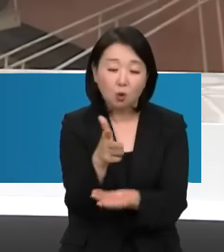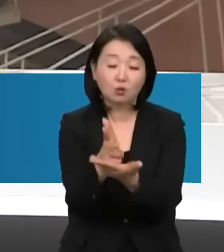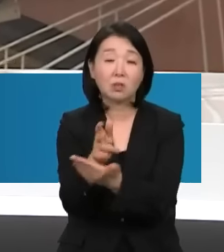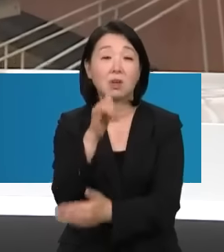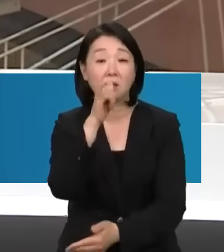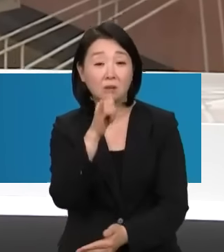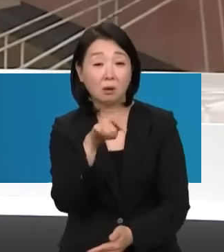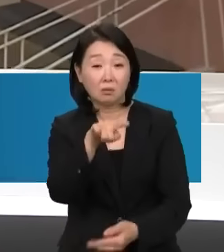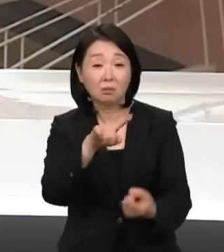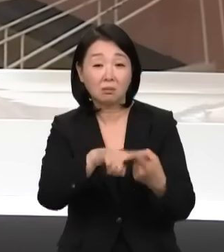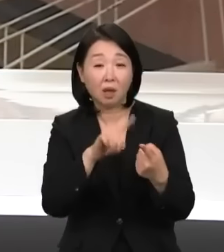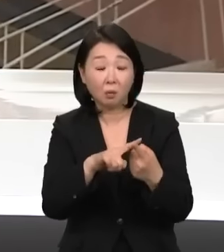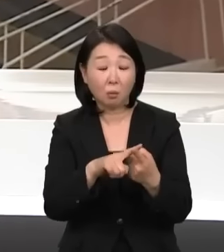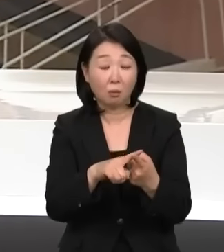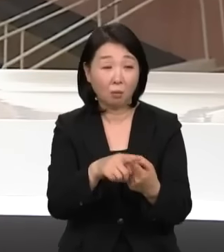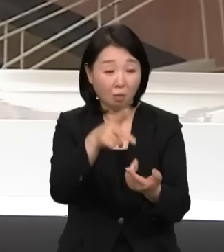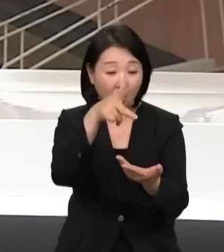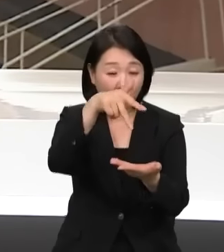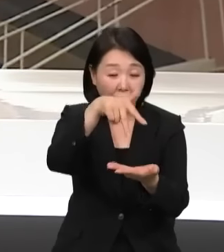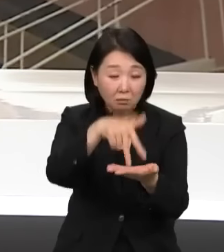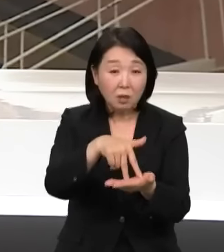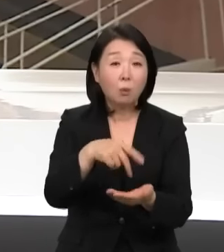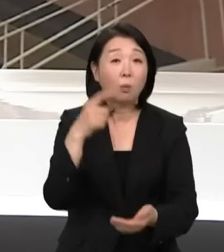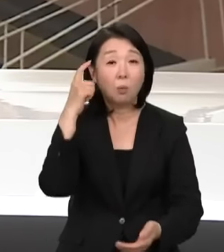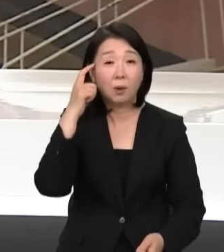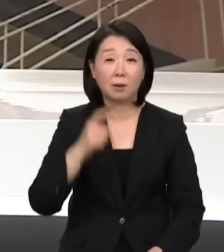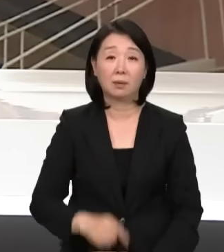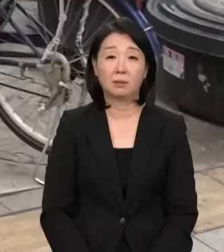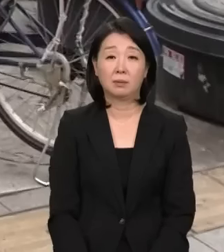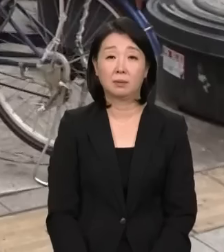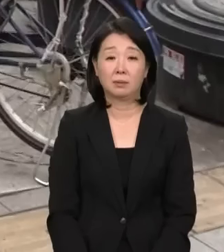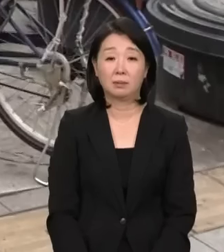이렇게 세워두는 건지 이한주 기자가 취재했습니다.